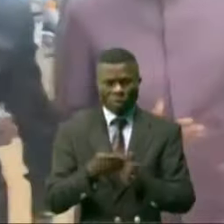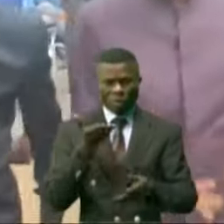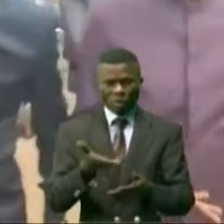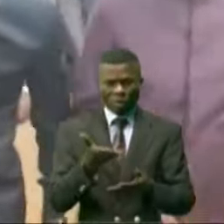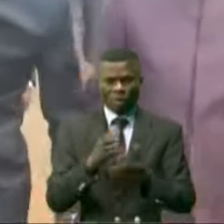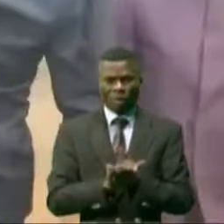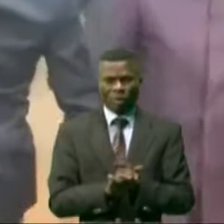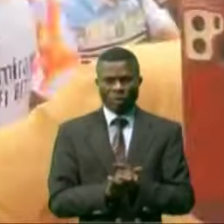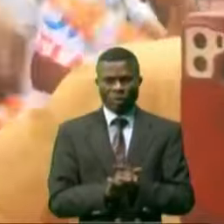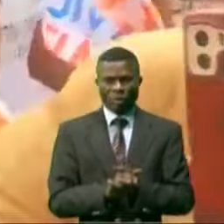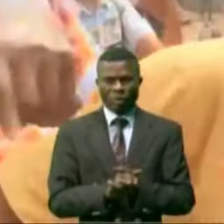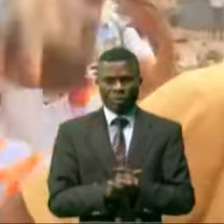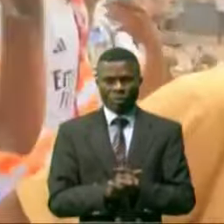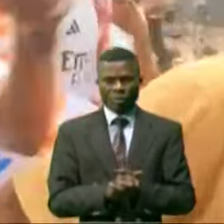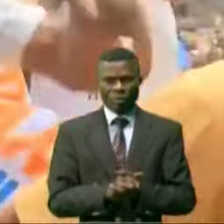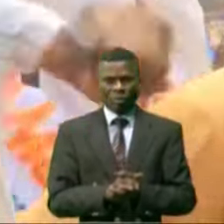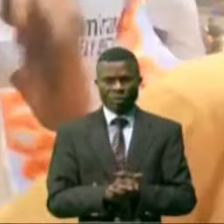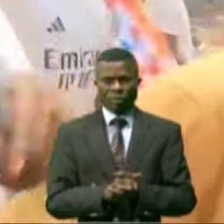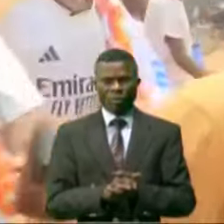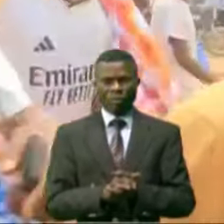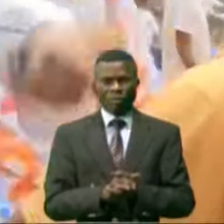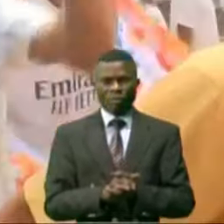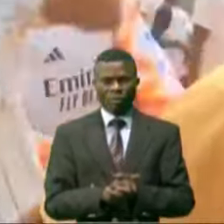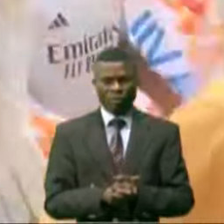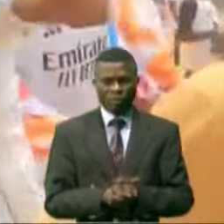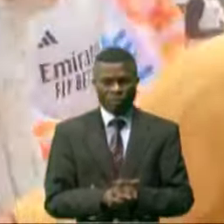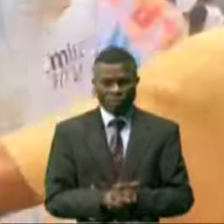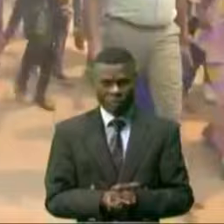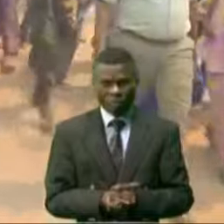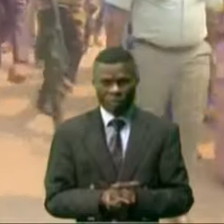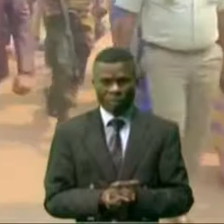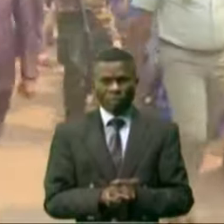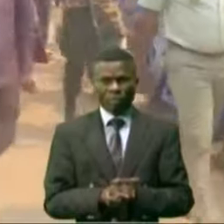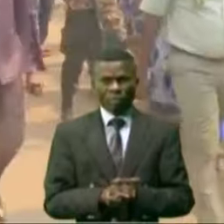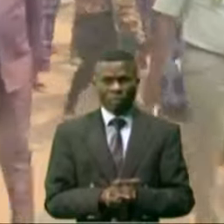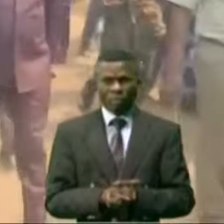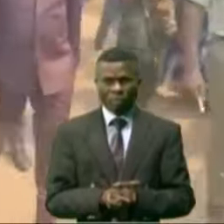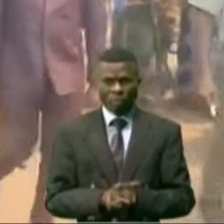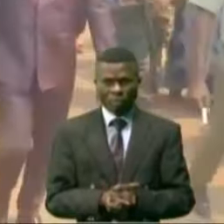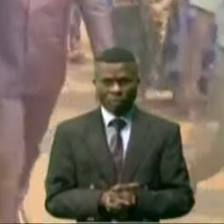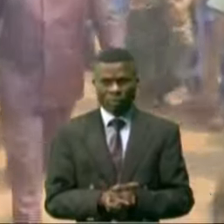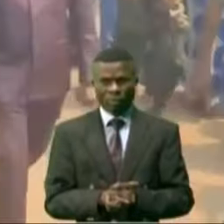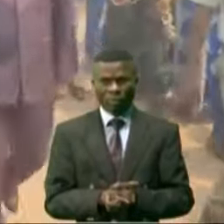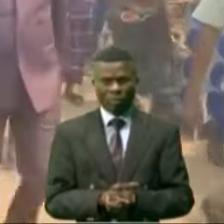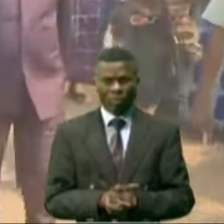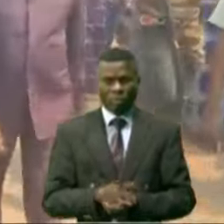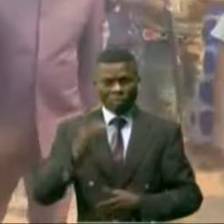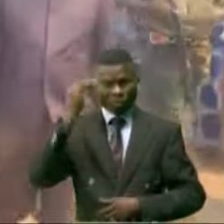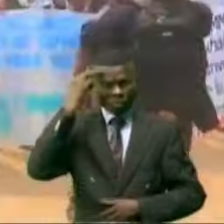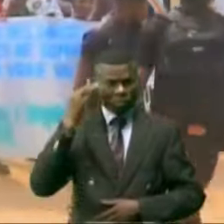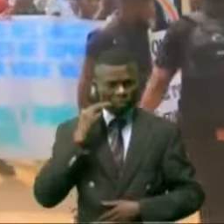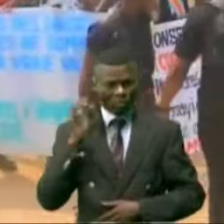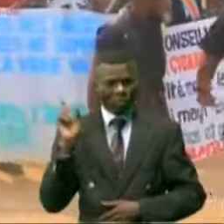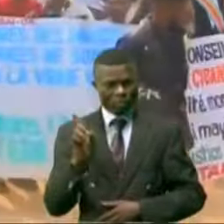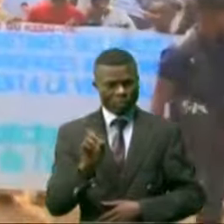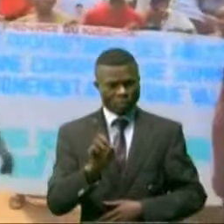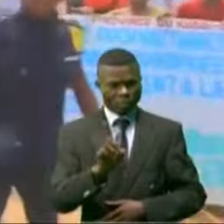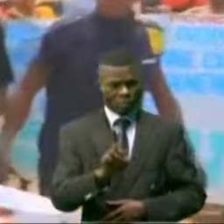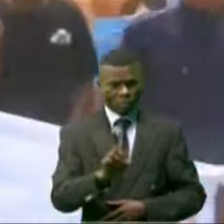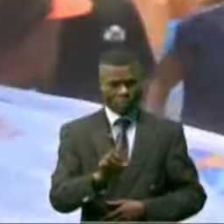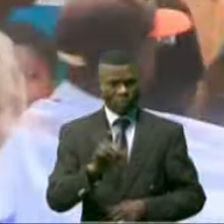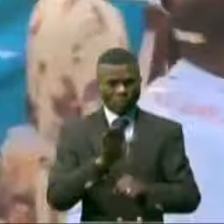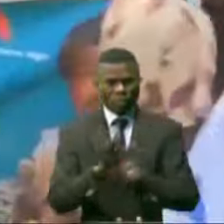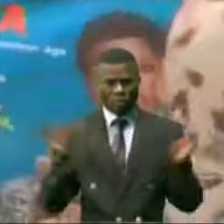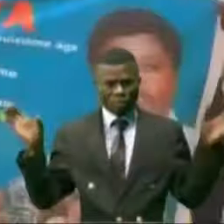les promesses du chef de l'État, Félix-Antoine Tshisekedi, dans la refondation de la justice. Justement, cette refondation passe,